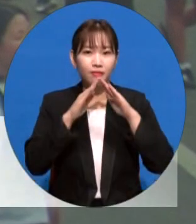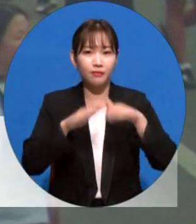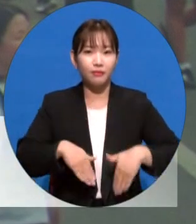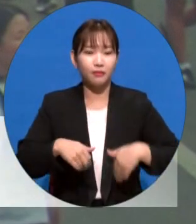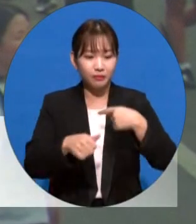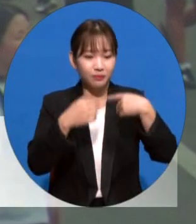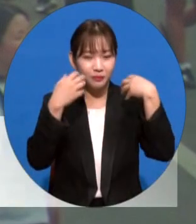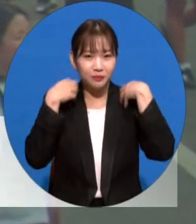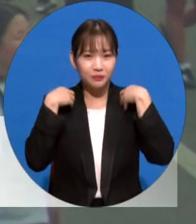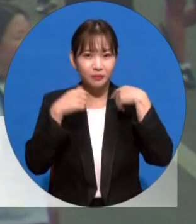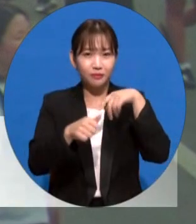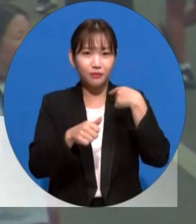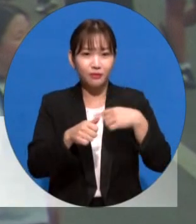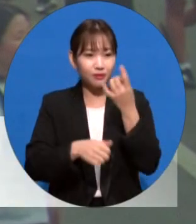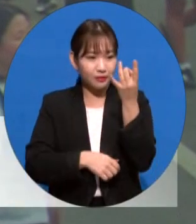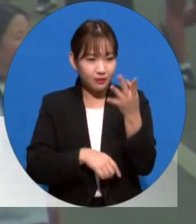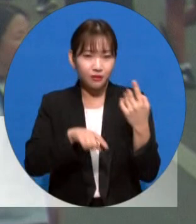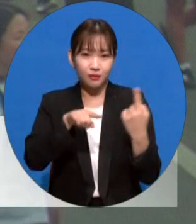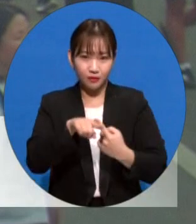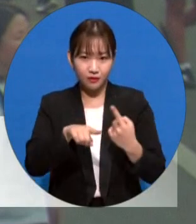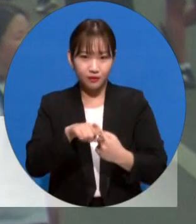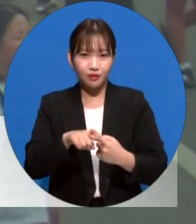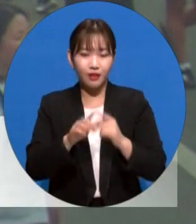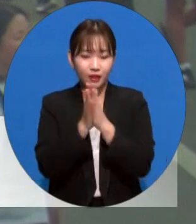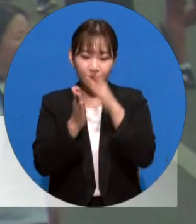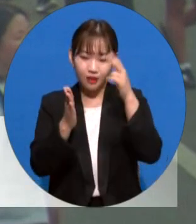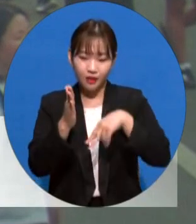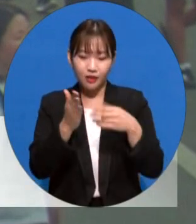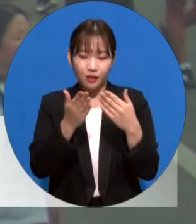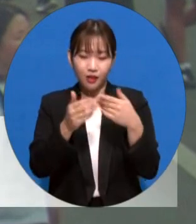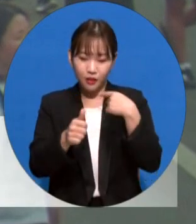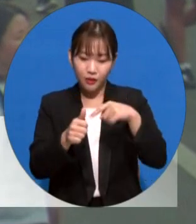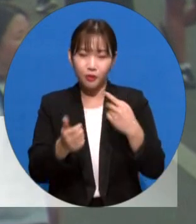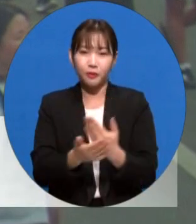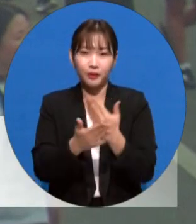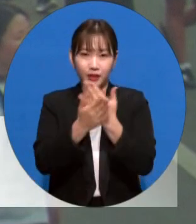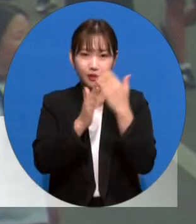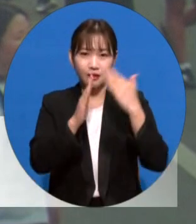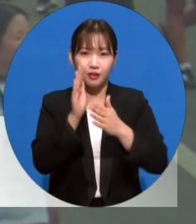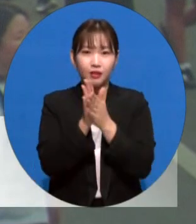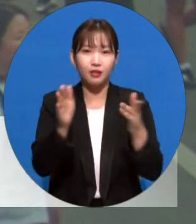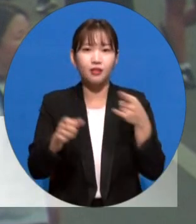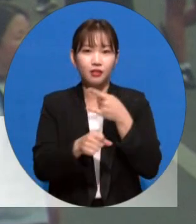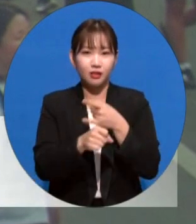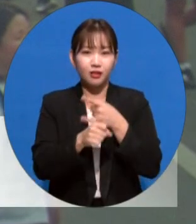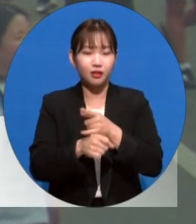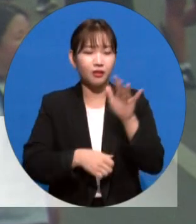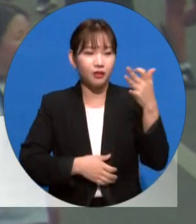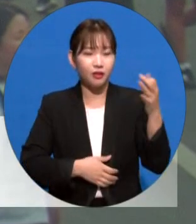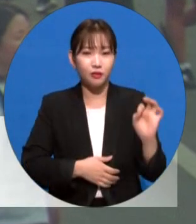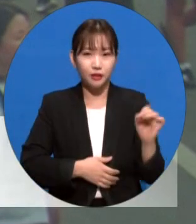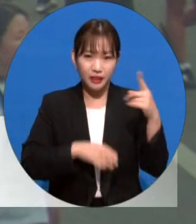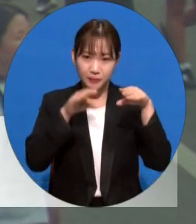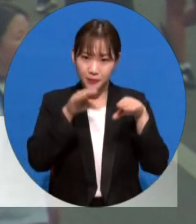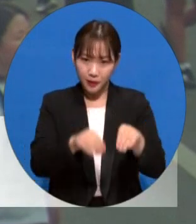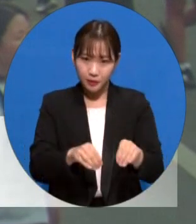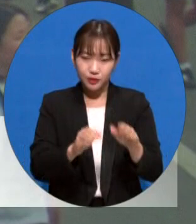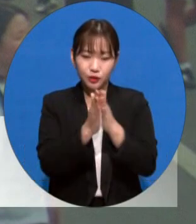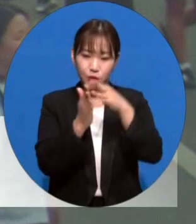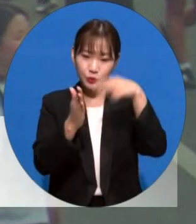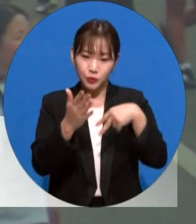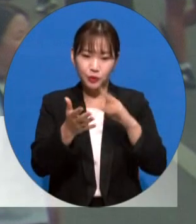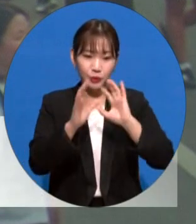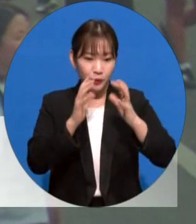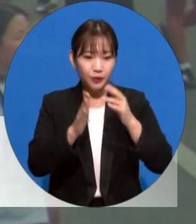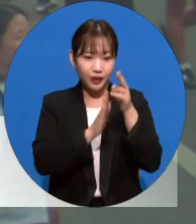전라남도 교육청이 교육의 씨앗이라고 할 수 있는 독서 교육 활성화에 본격 나섭니다. 코로나19로 중단됐던 독서